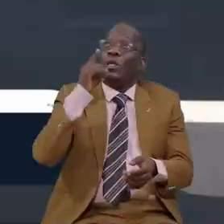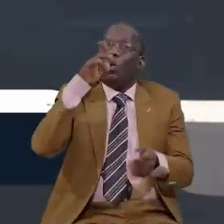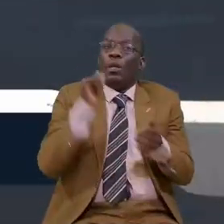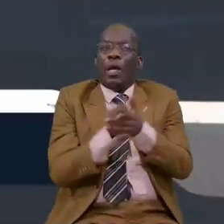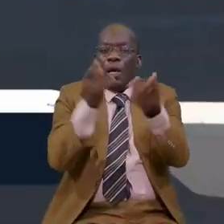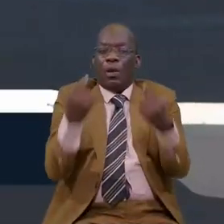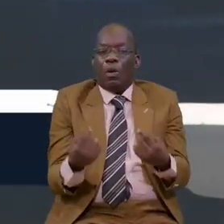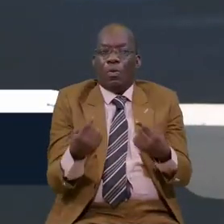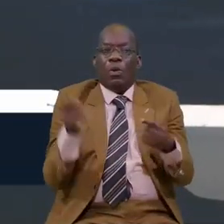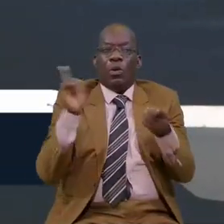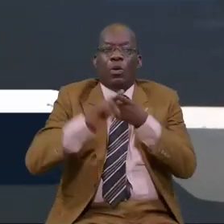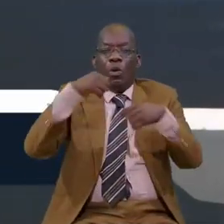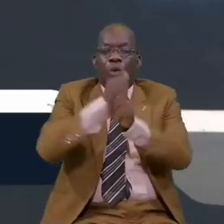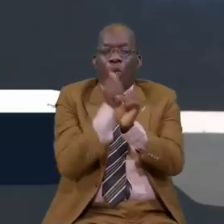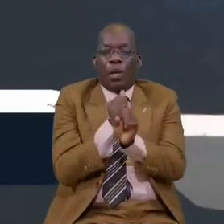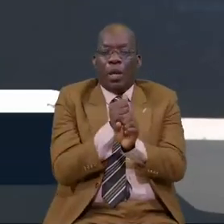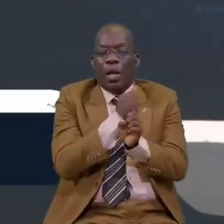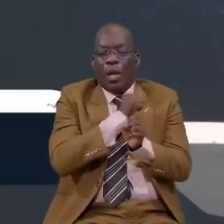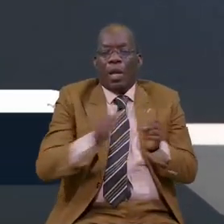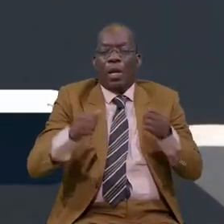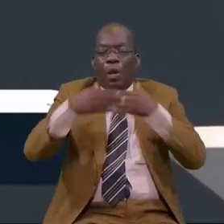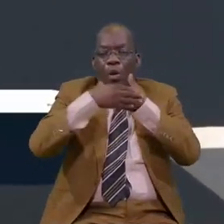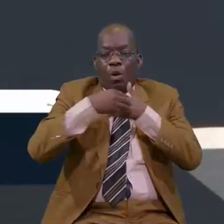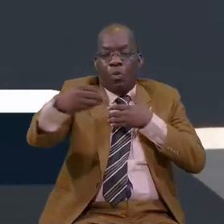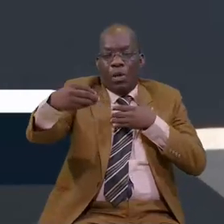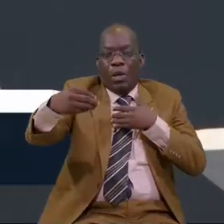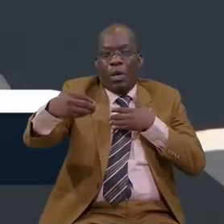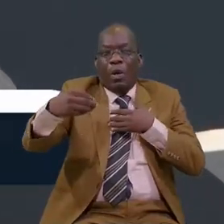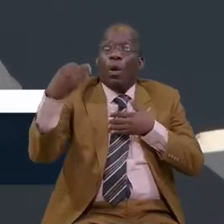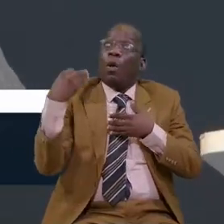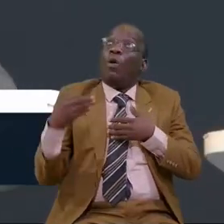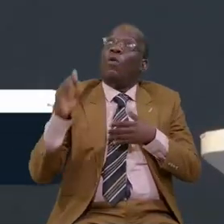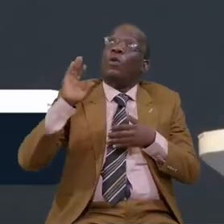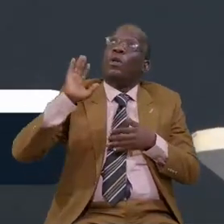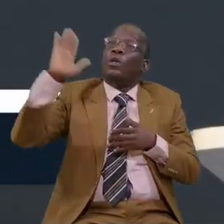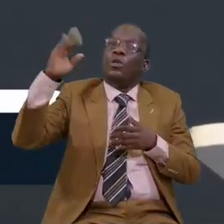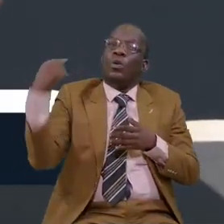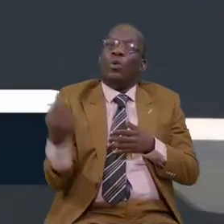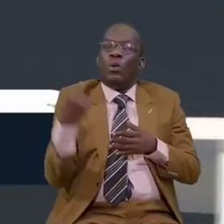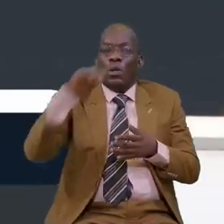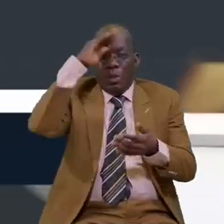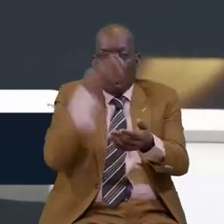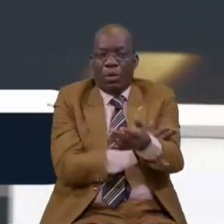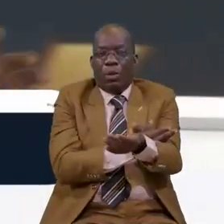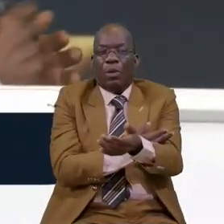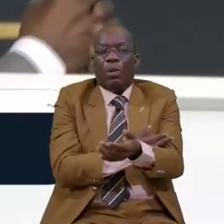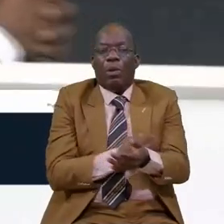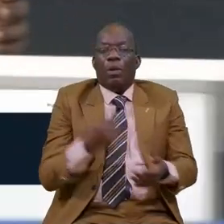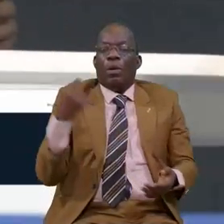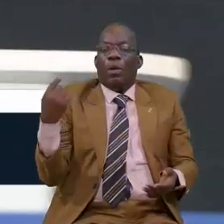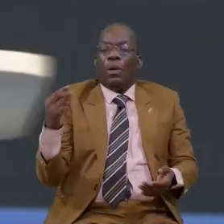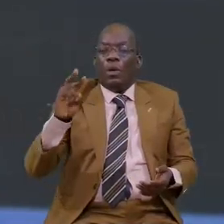le fils. C'est lui qui vient. Il vient faire en nous, reproduire en